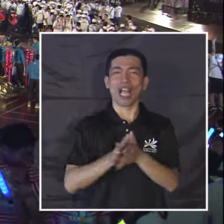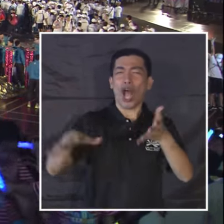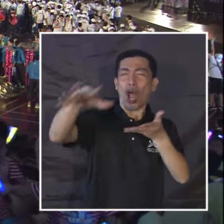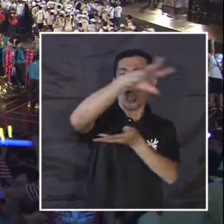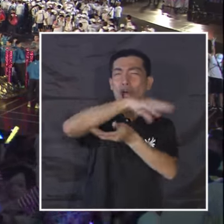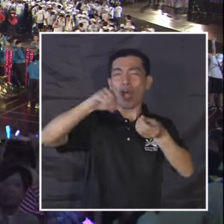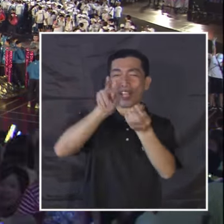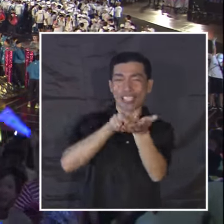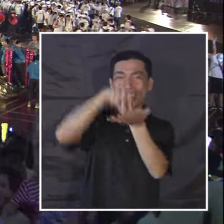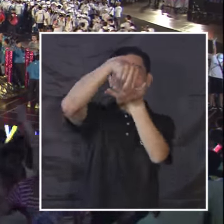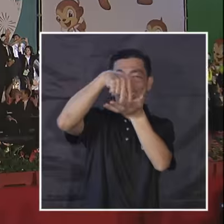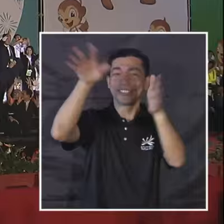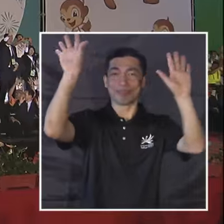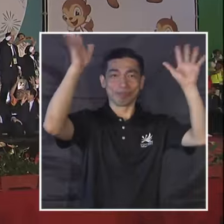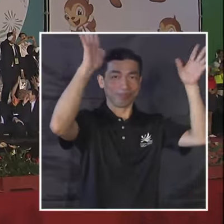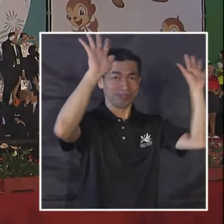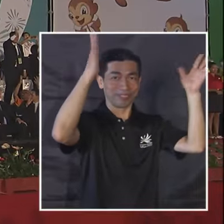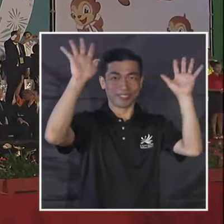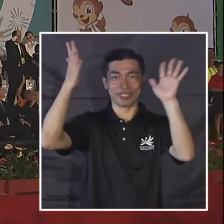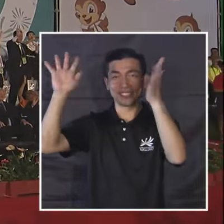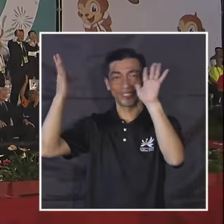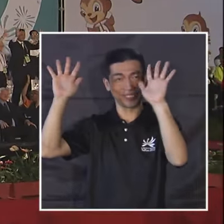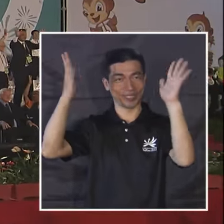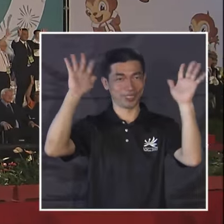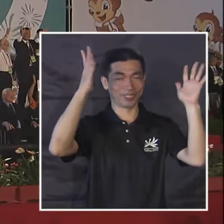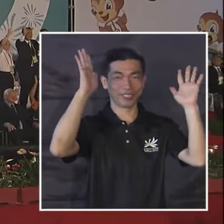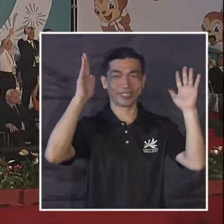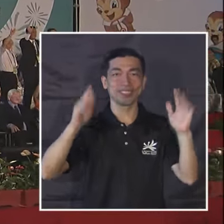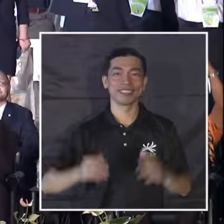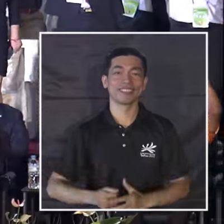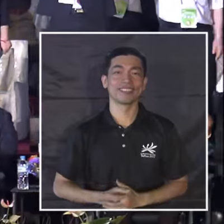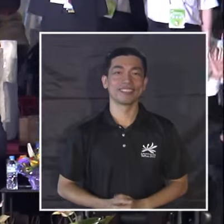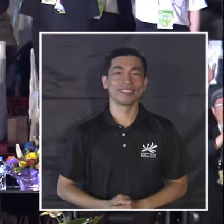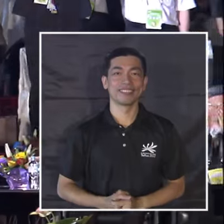立挥手致意，谢谢你们参与此次盛会。